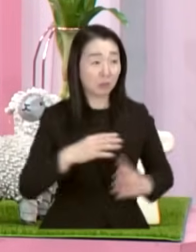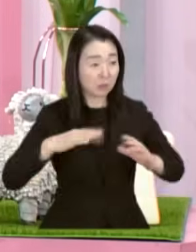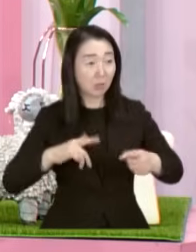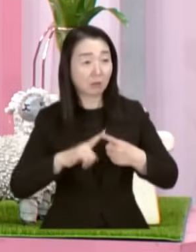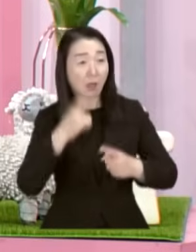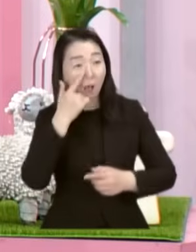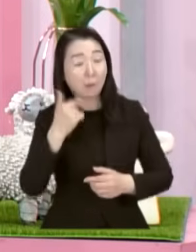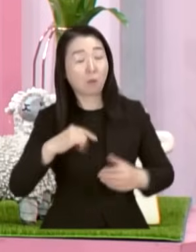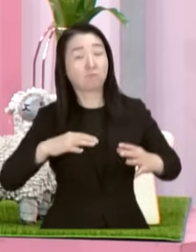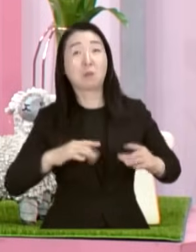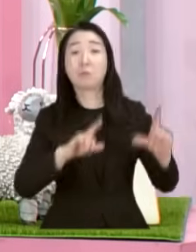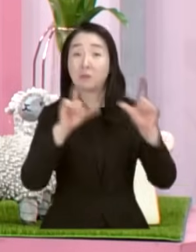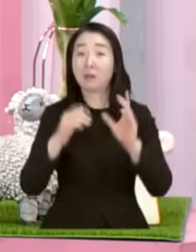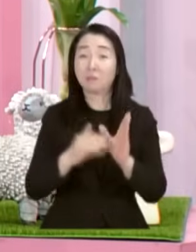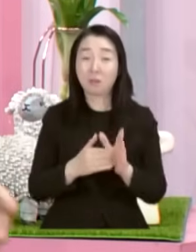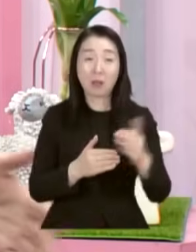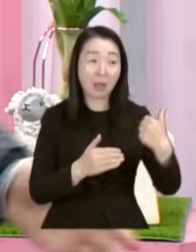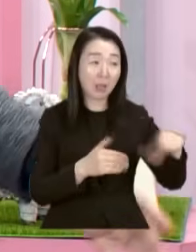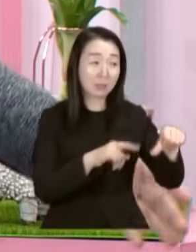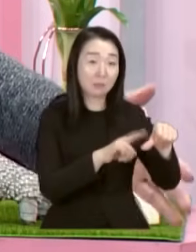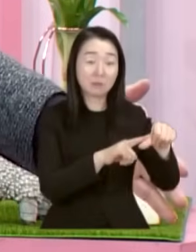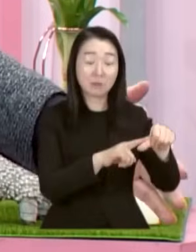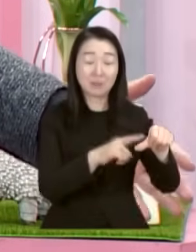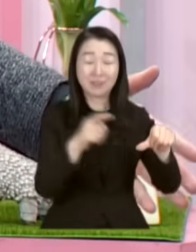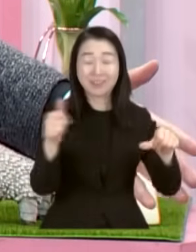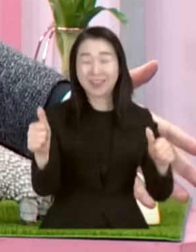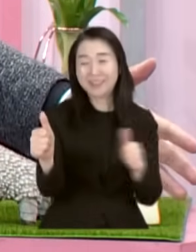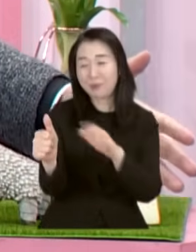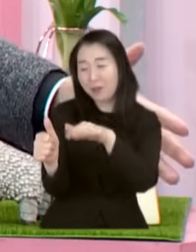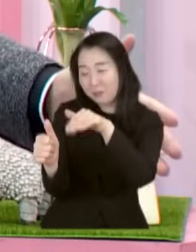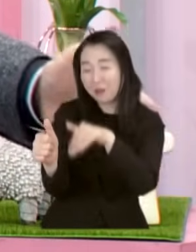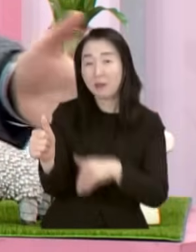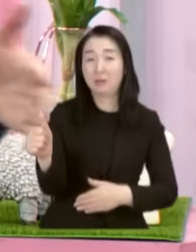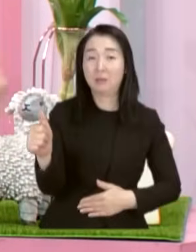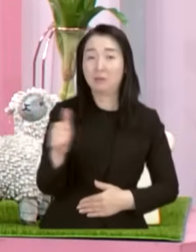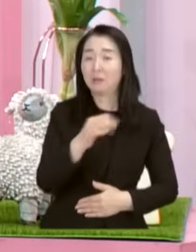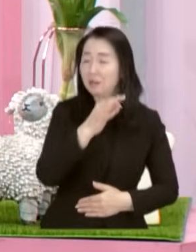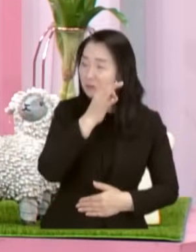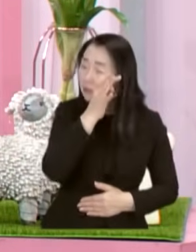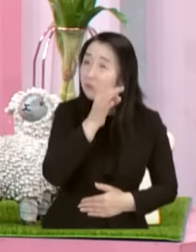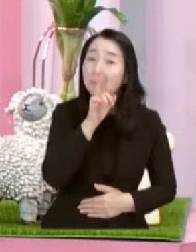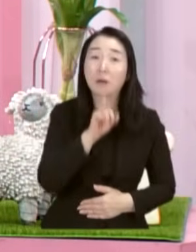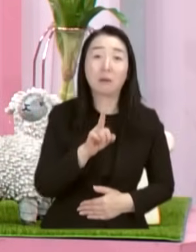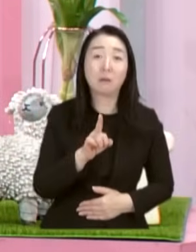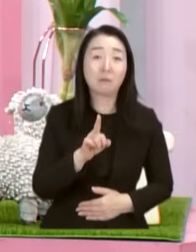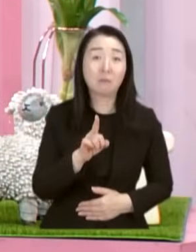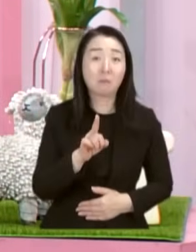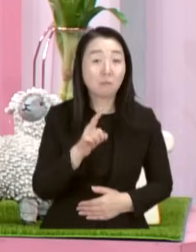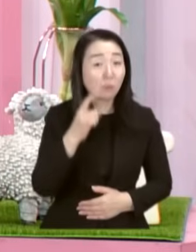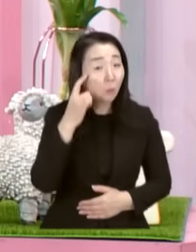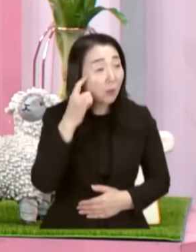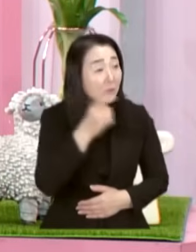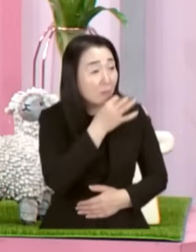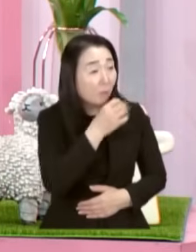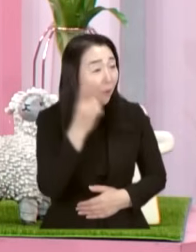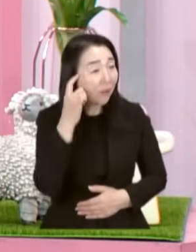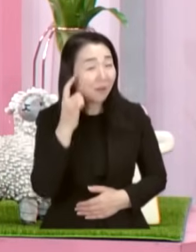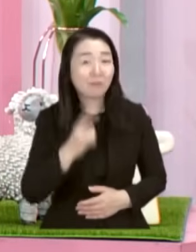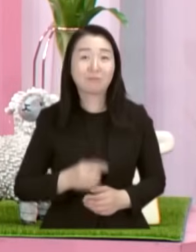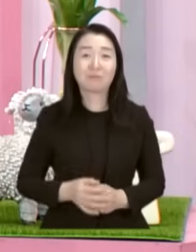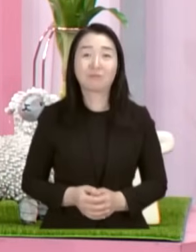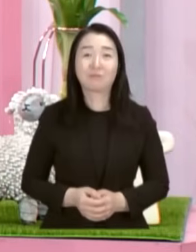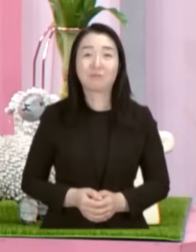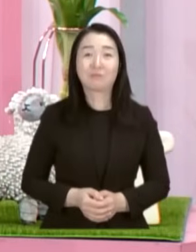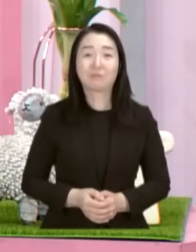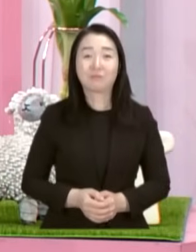살았는데 아이들이 한 번은 아들놈이 내 등 뒤에 와서 아빠 나 창피해 죽겠어 그래. 뭐가